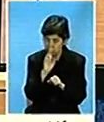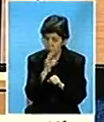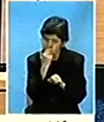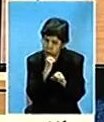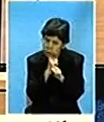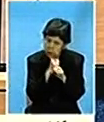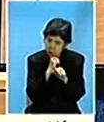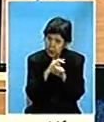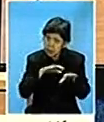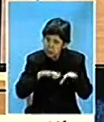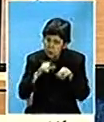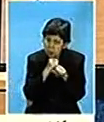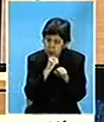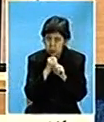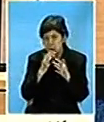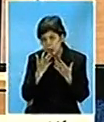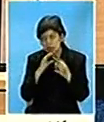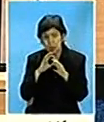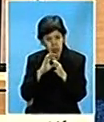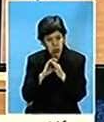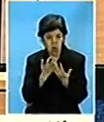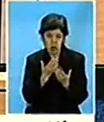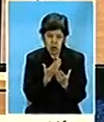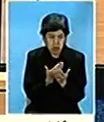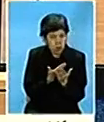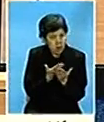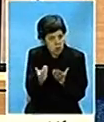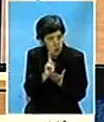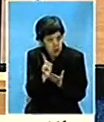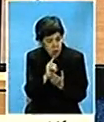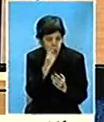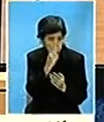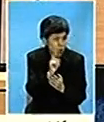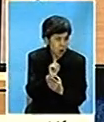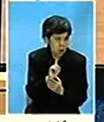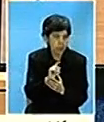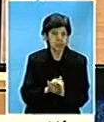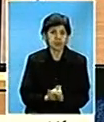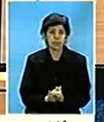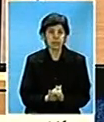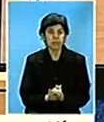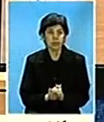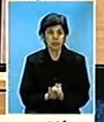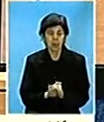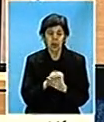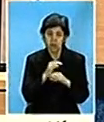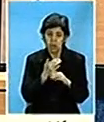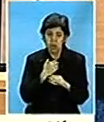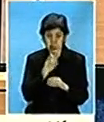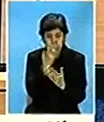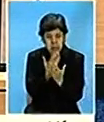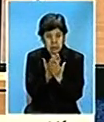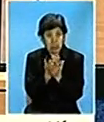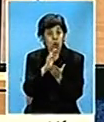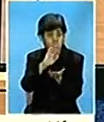คำนึงถึงประสิทธิภาพประสิทธิผลของการใช้ซึ่งจะสามารถวัดผลได้โดยหลีกเลี่ยงการใช้งบประมา